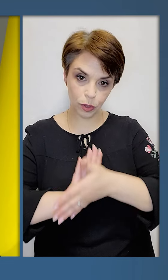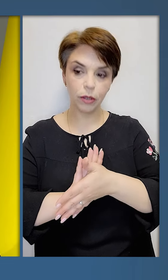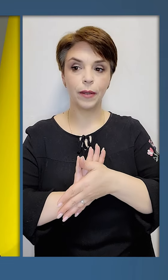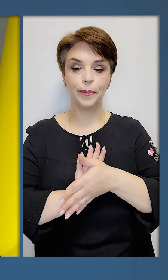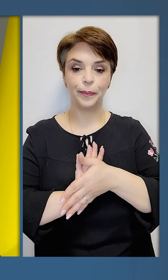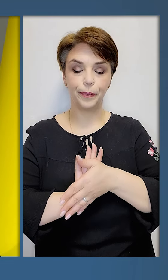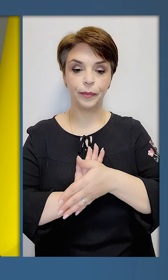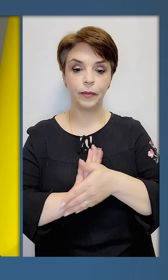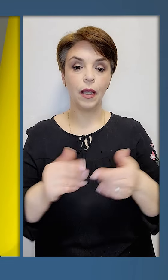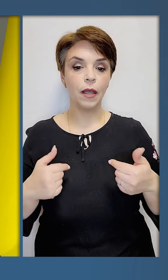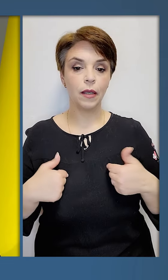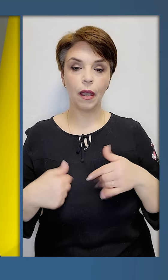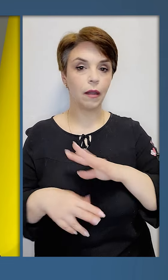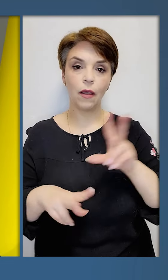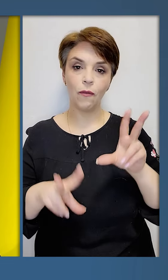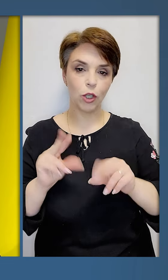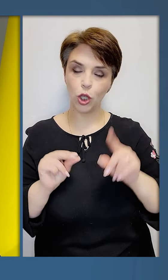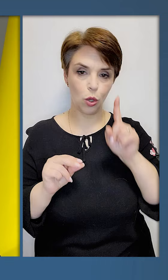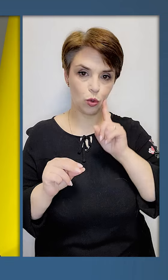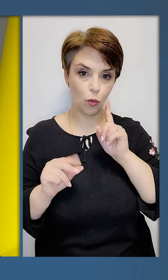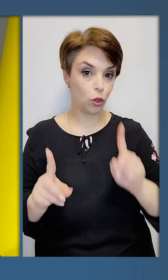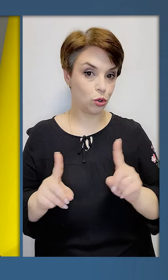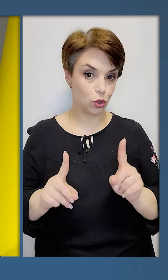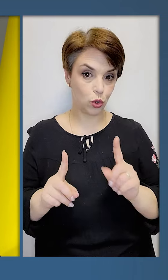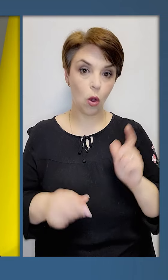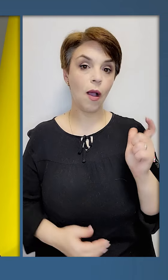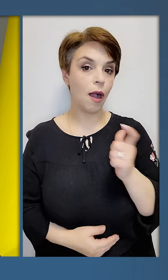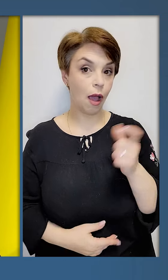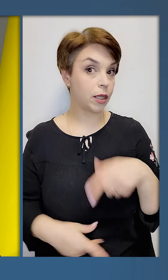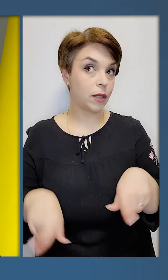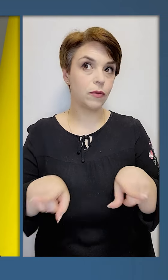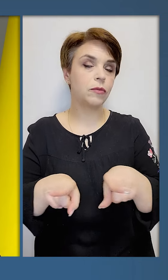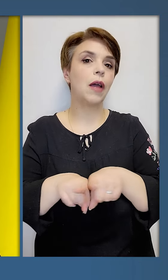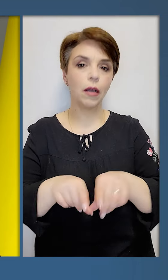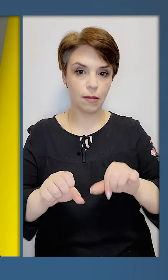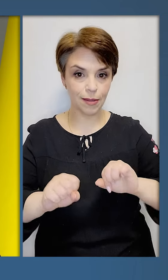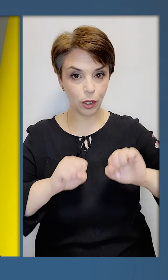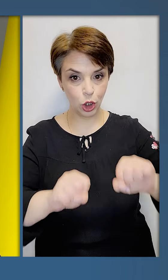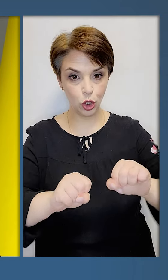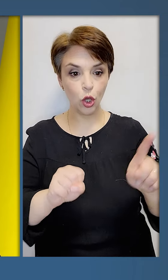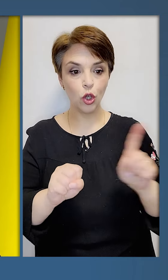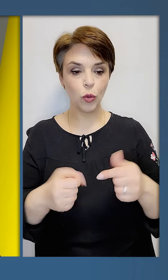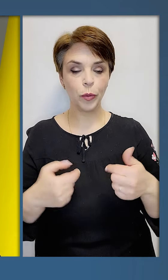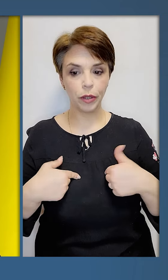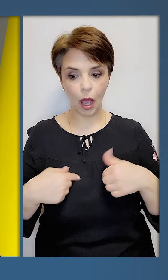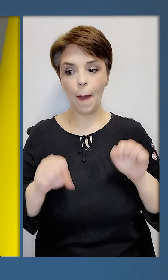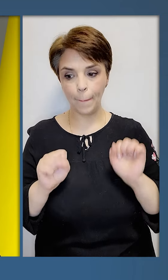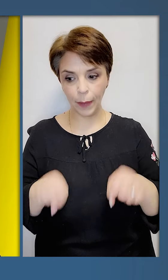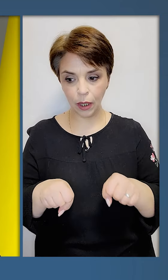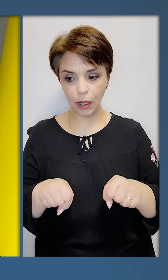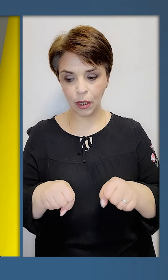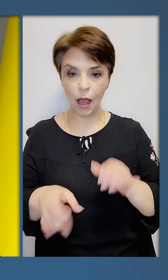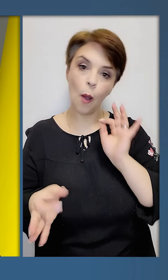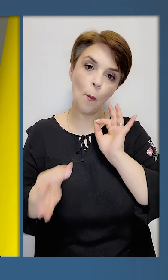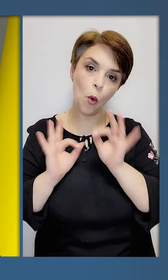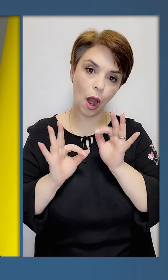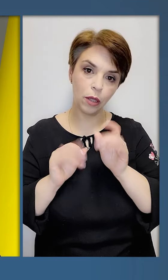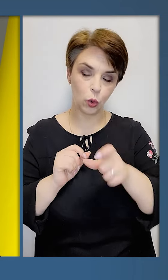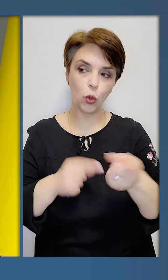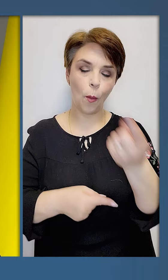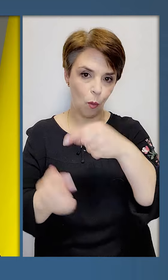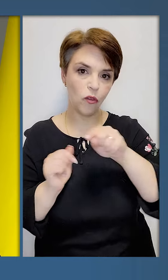розумієте, я не вважаю, що поки що Харків так захищен, щоб я мог